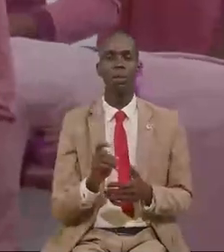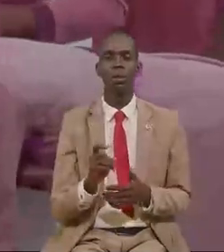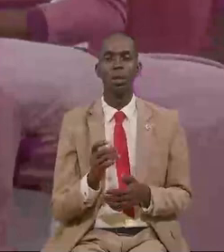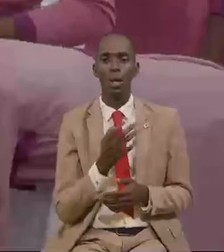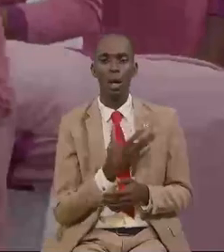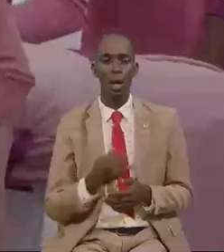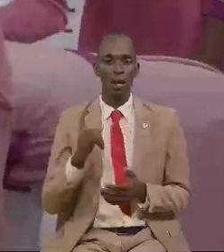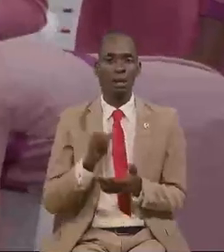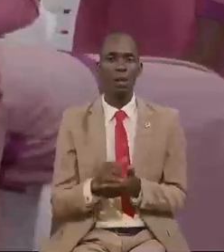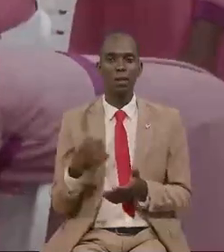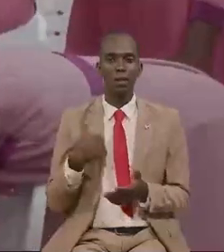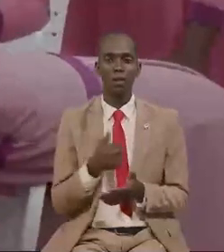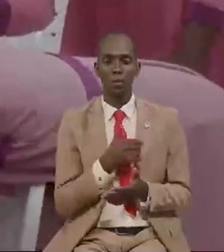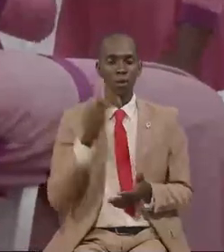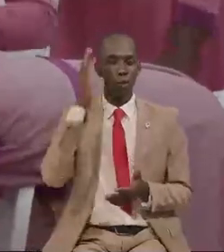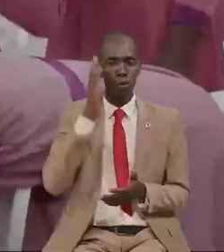et que nous devons observer.